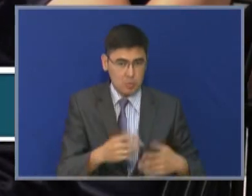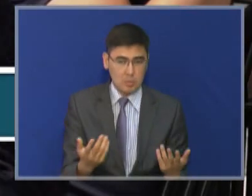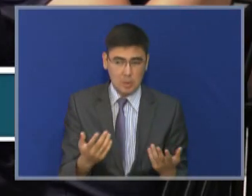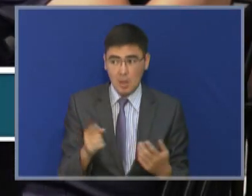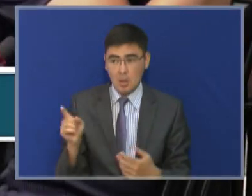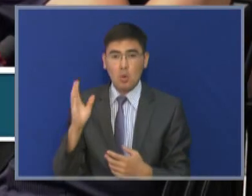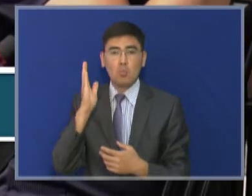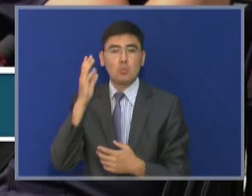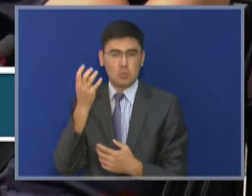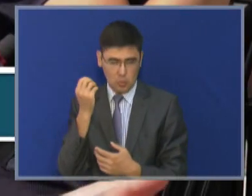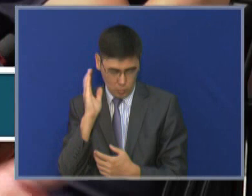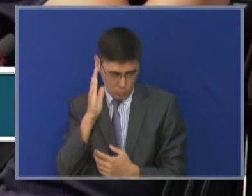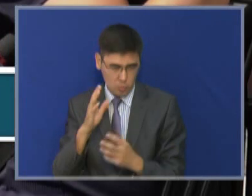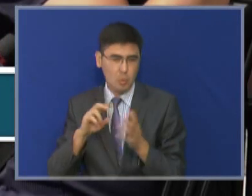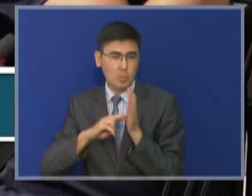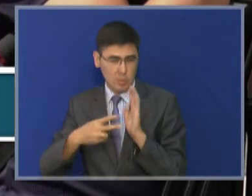автобус жүргізу керек дегендей.